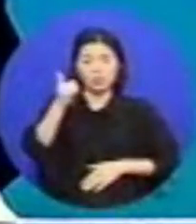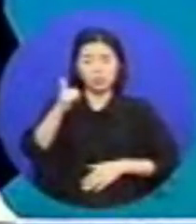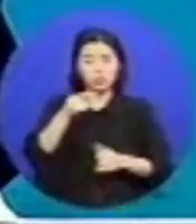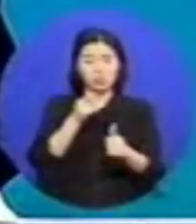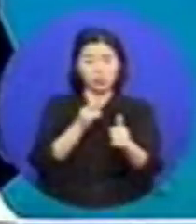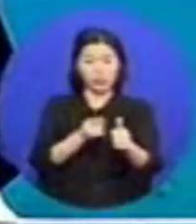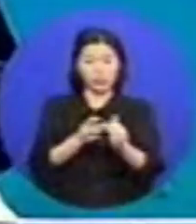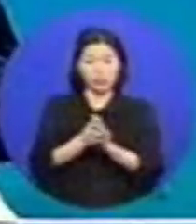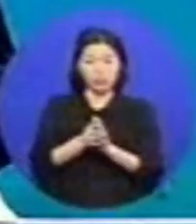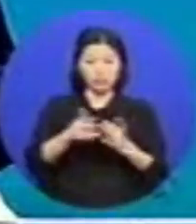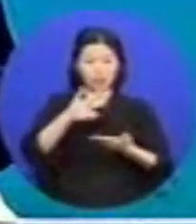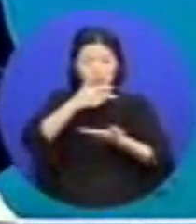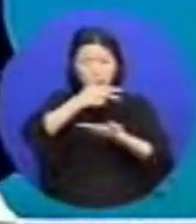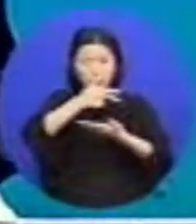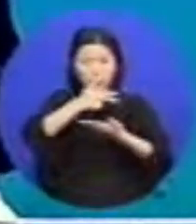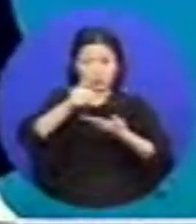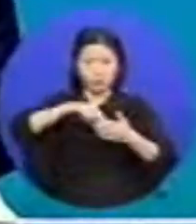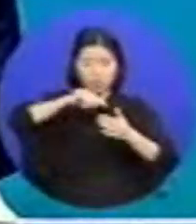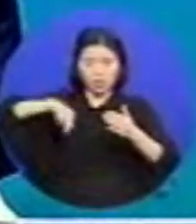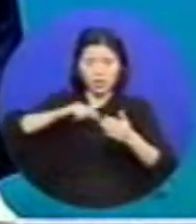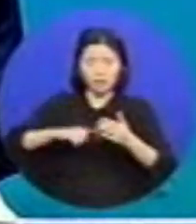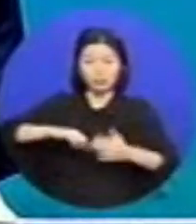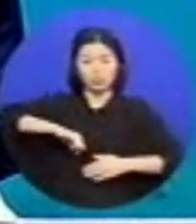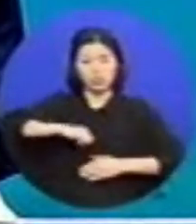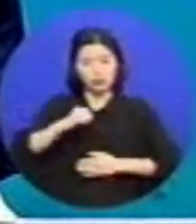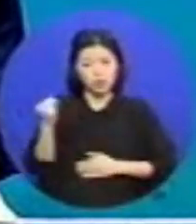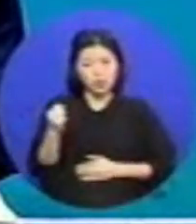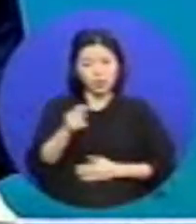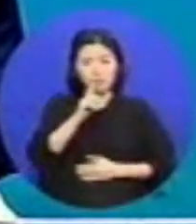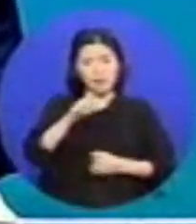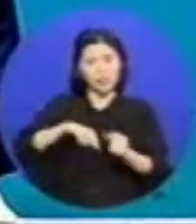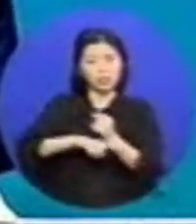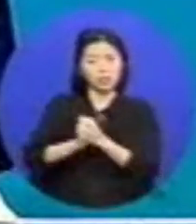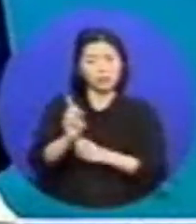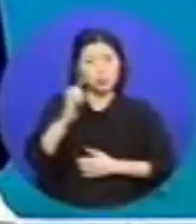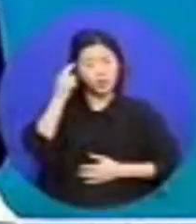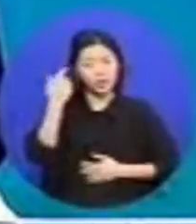부모에게 주 안에서 순종하라는 말씀이 무슨 뜻일까요?